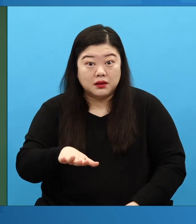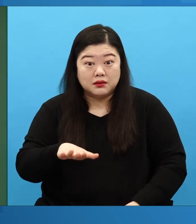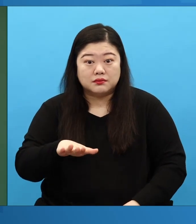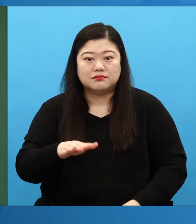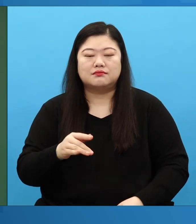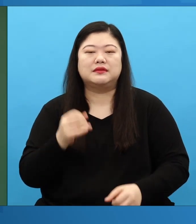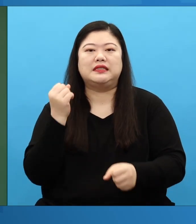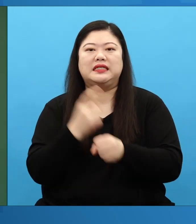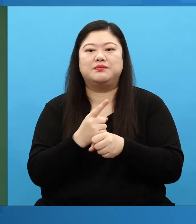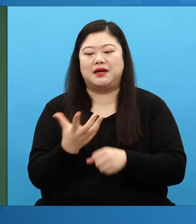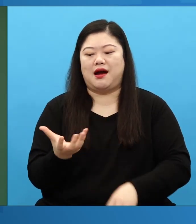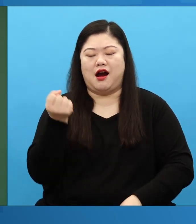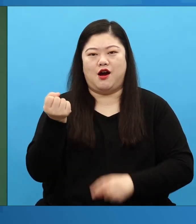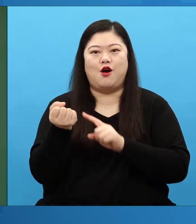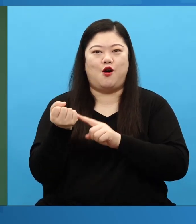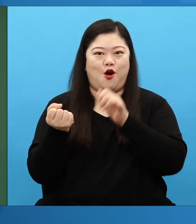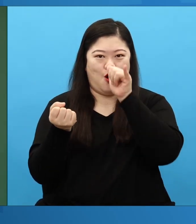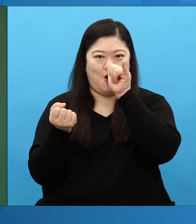이미